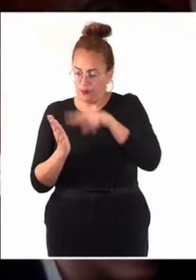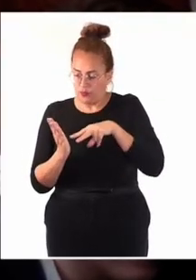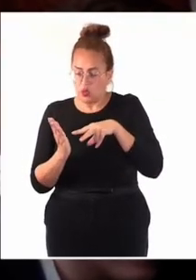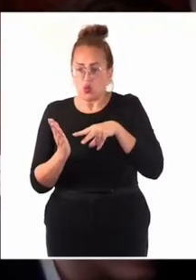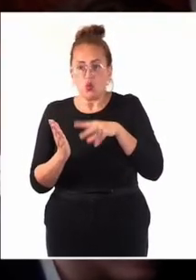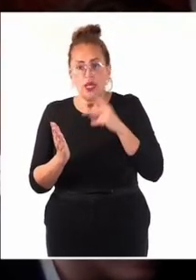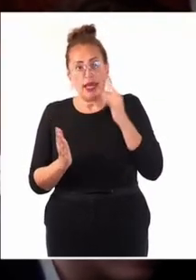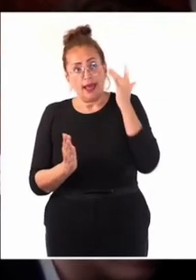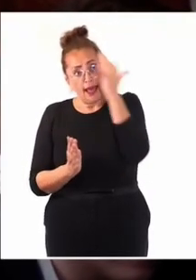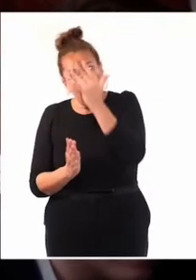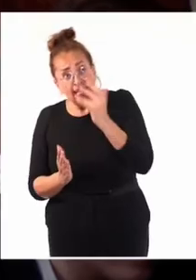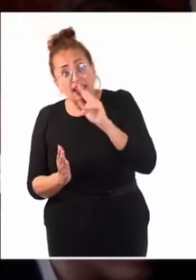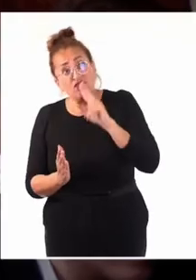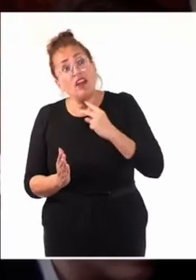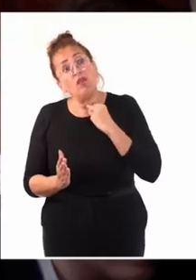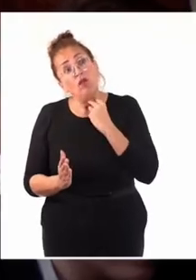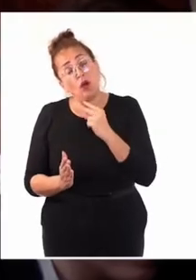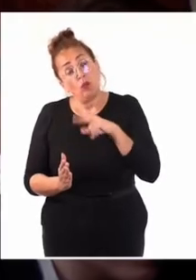avec gravité.